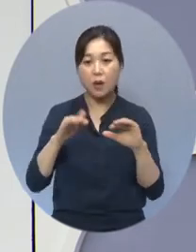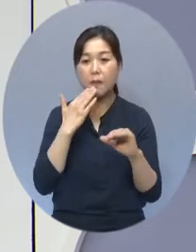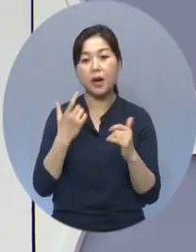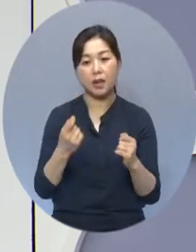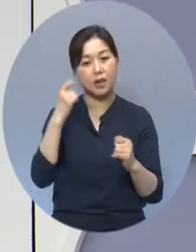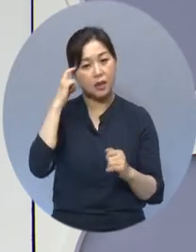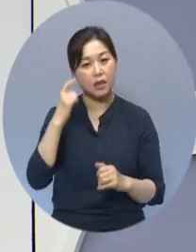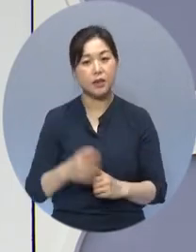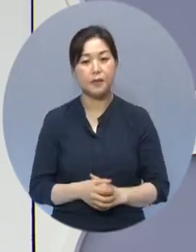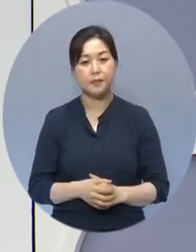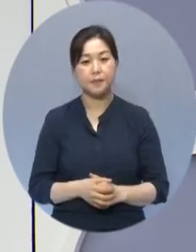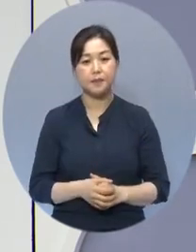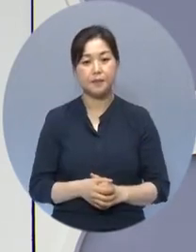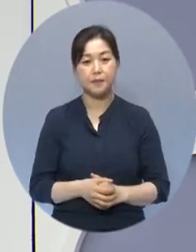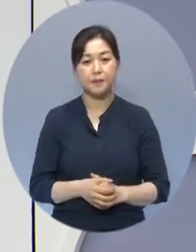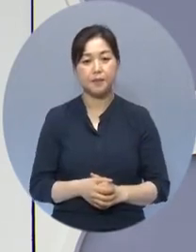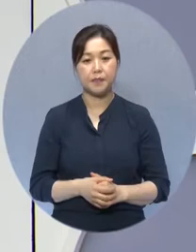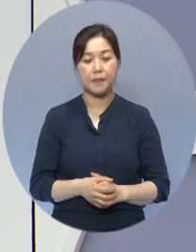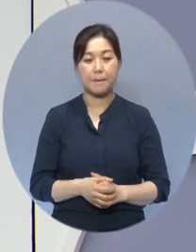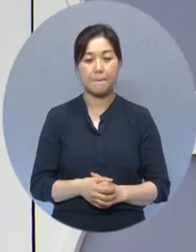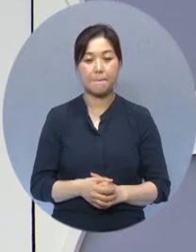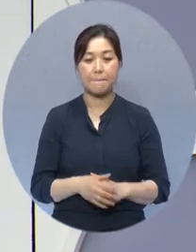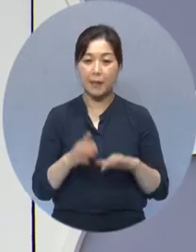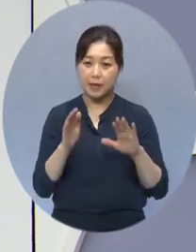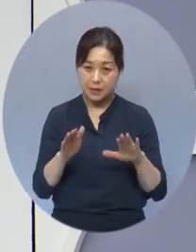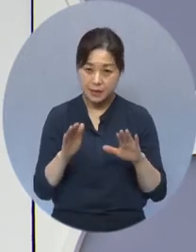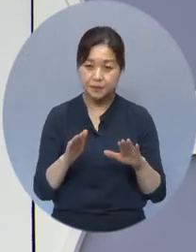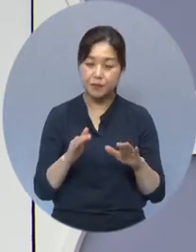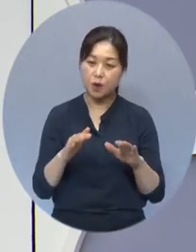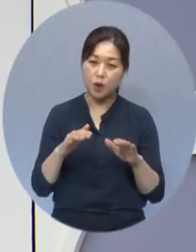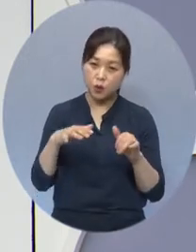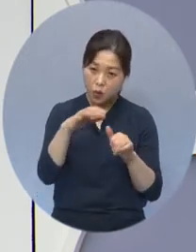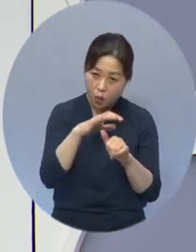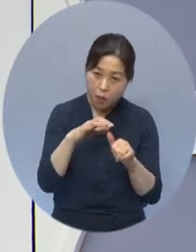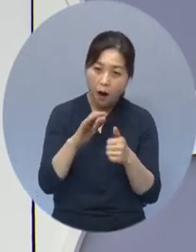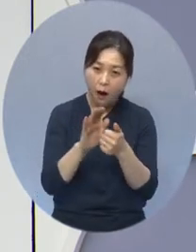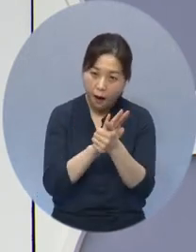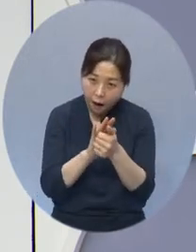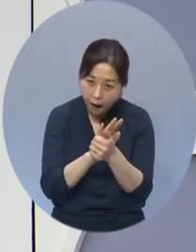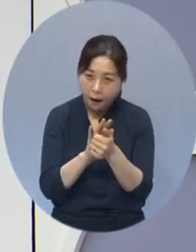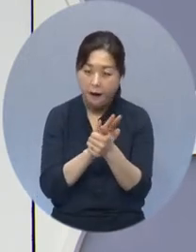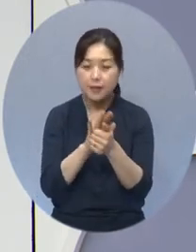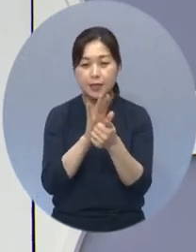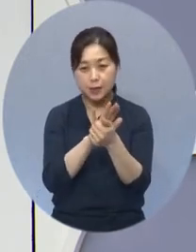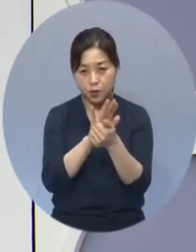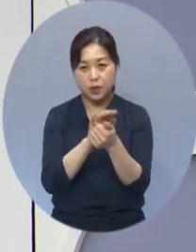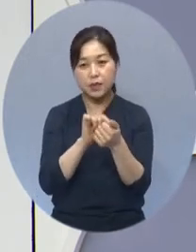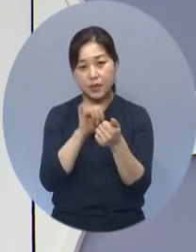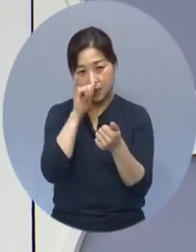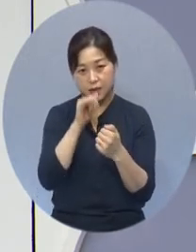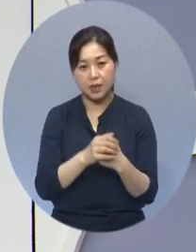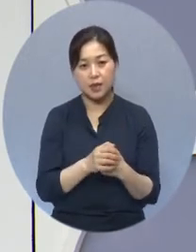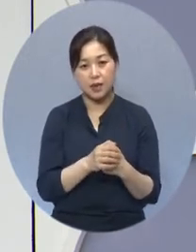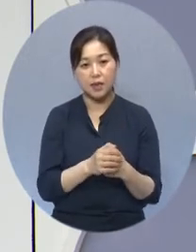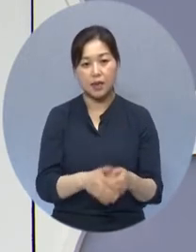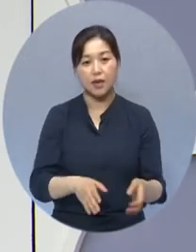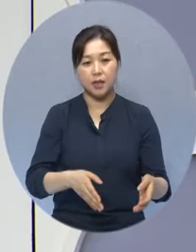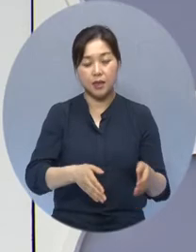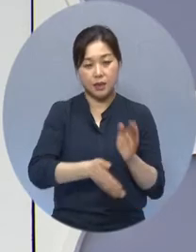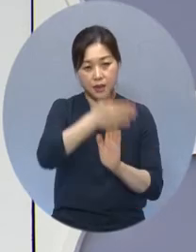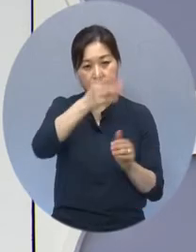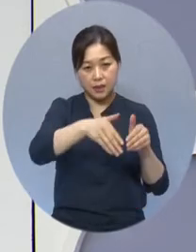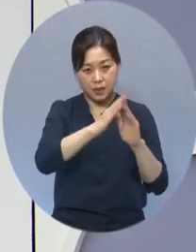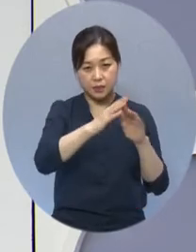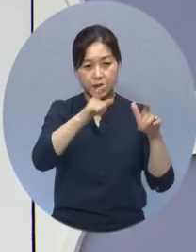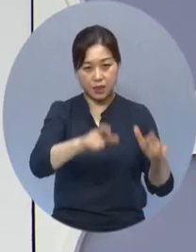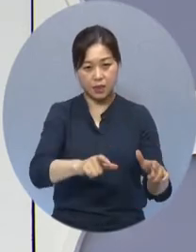지금 다양하게 돌봄 지원 정책을 지금 하고 있는데요. 뭐 시립 지역 아동센터도 늘리고